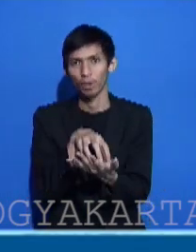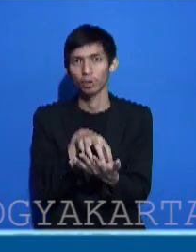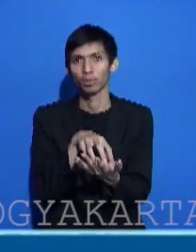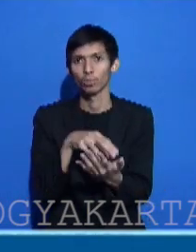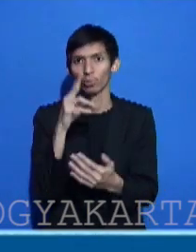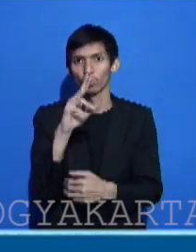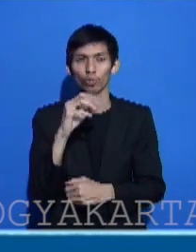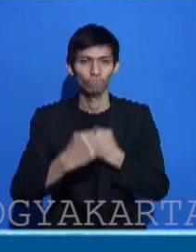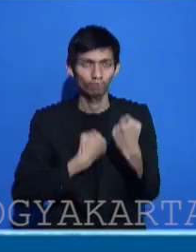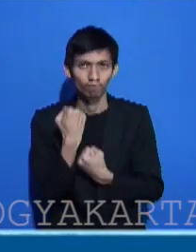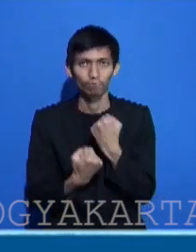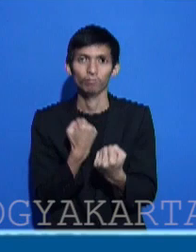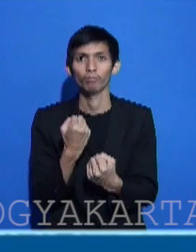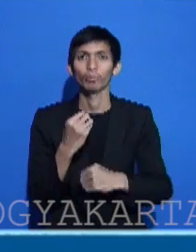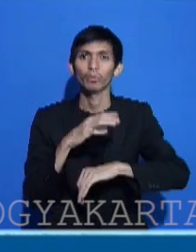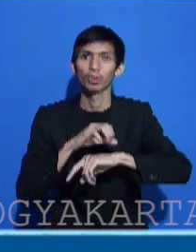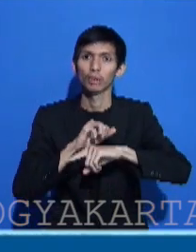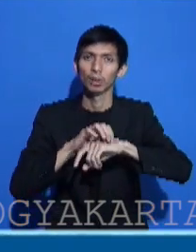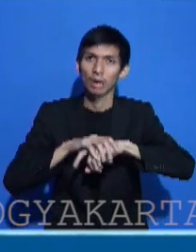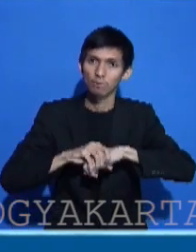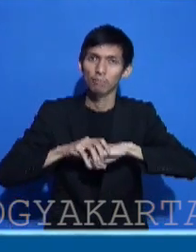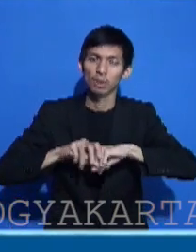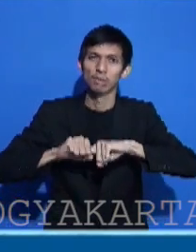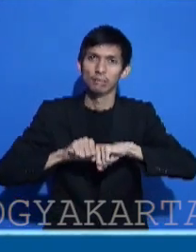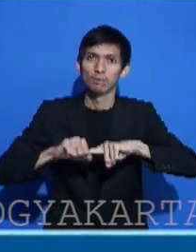nindakaken terapi sesakit asma.